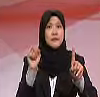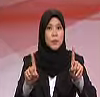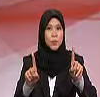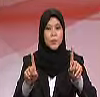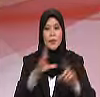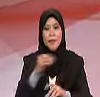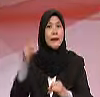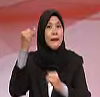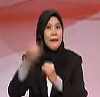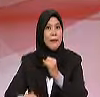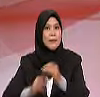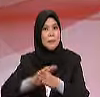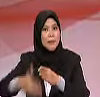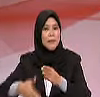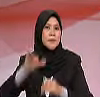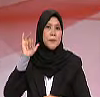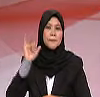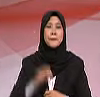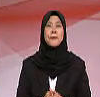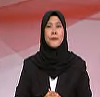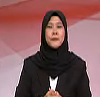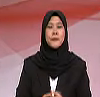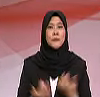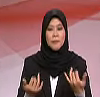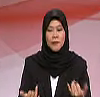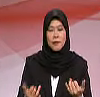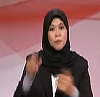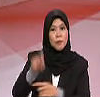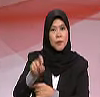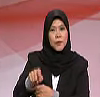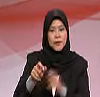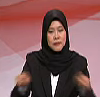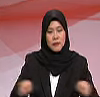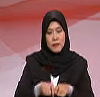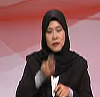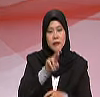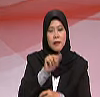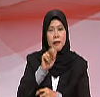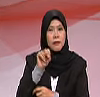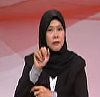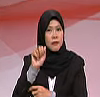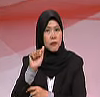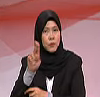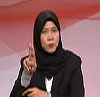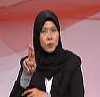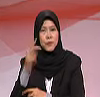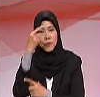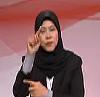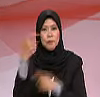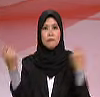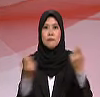yang berakhir semalam. Keperluan barangan harian di sekitar Ranau, Tamparuli dan Tuaran sepanjang Tahun Baharu